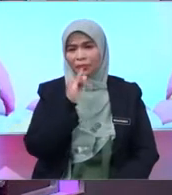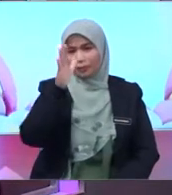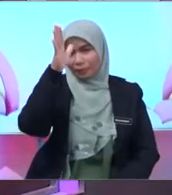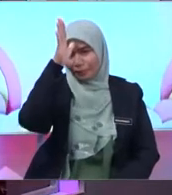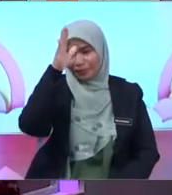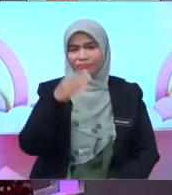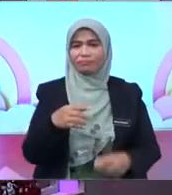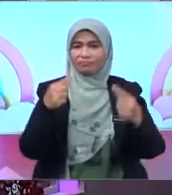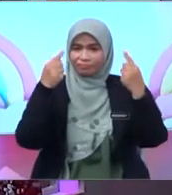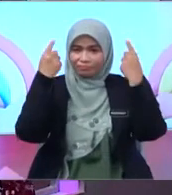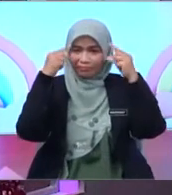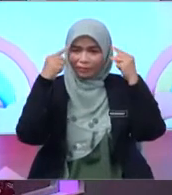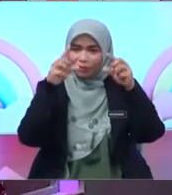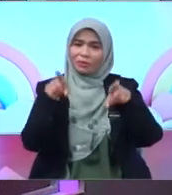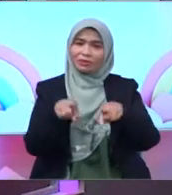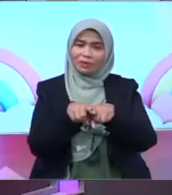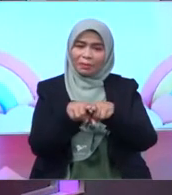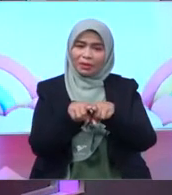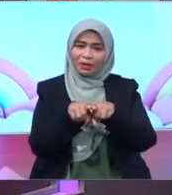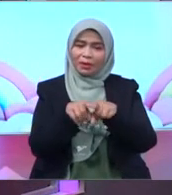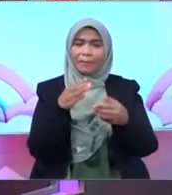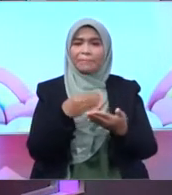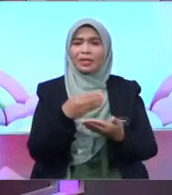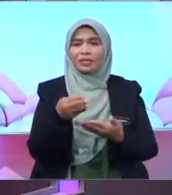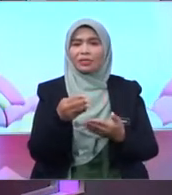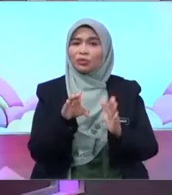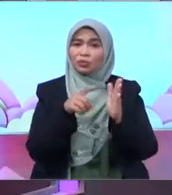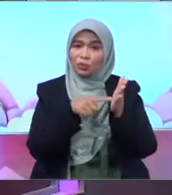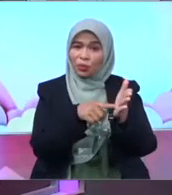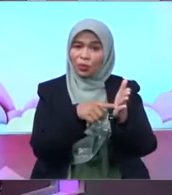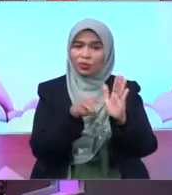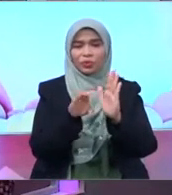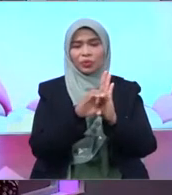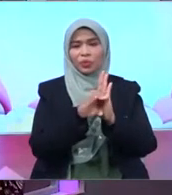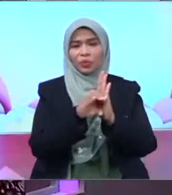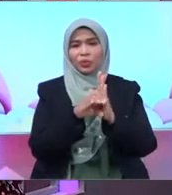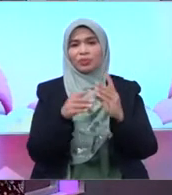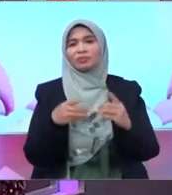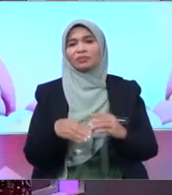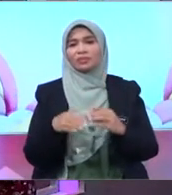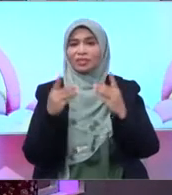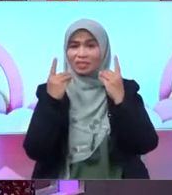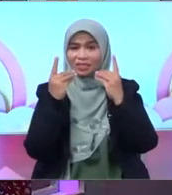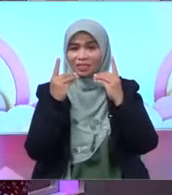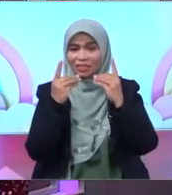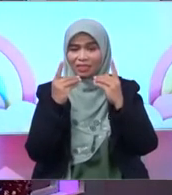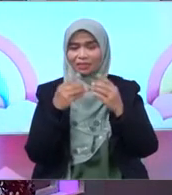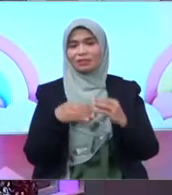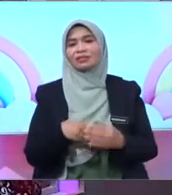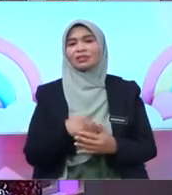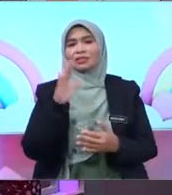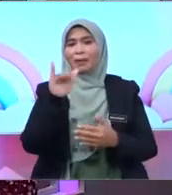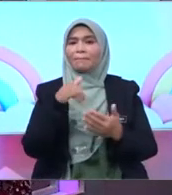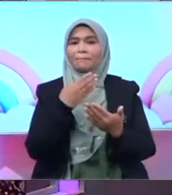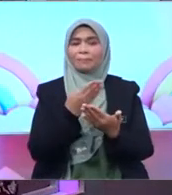guru-guru bersama guru-guru di sekolah memberikan A7A jadi key semua peka real tingkah